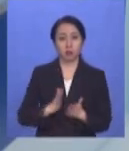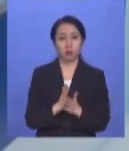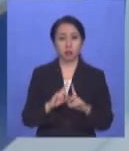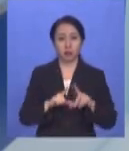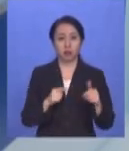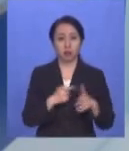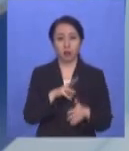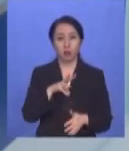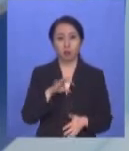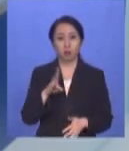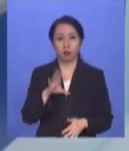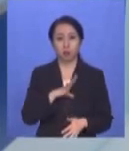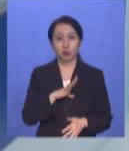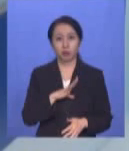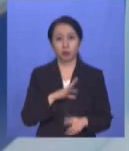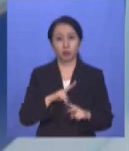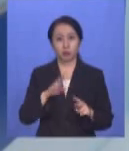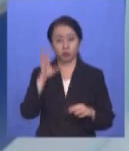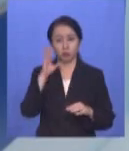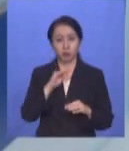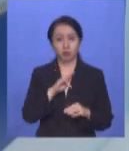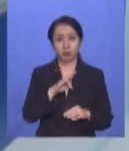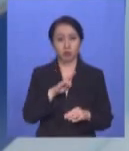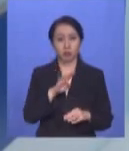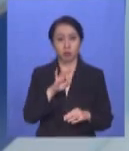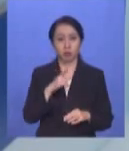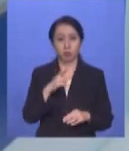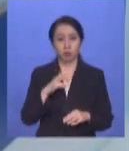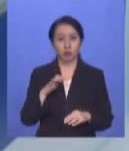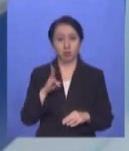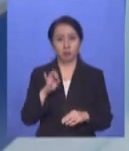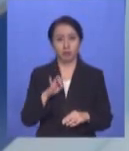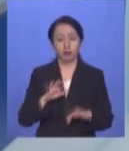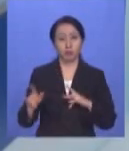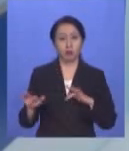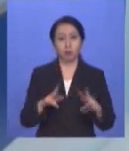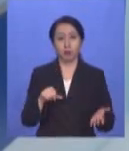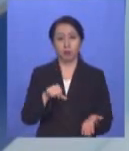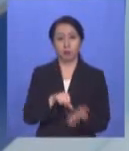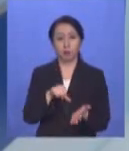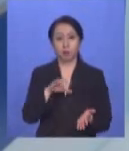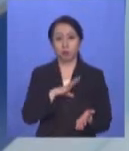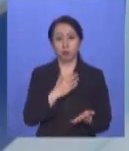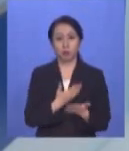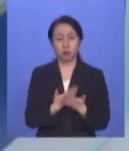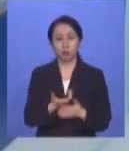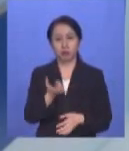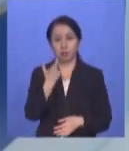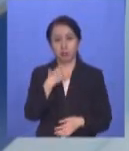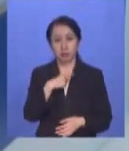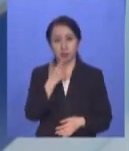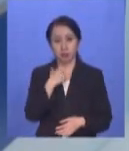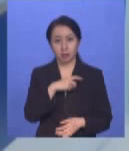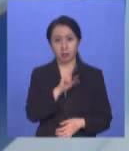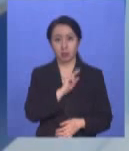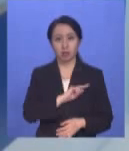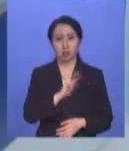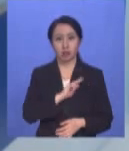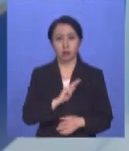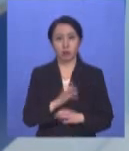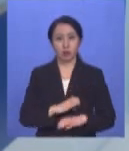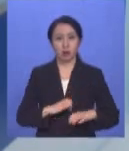областной библиотеке имени Сабита Муканова прошел литературный вечер «Жыр Кулагере». В мероприятии приняли участие представители